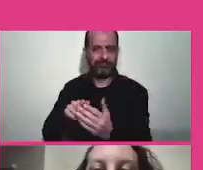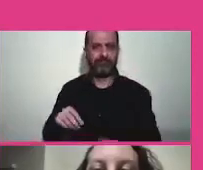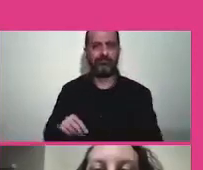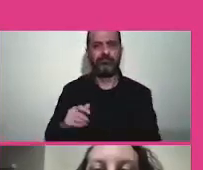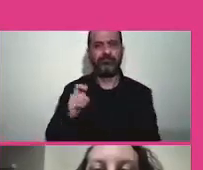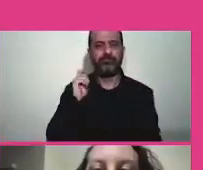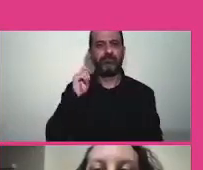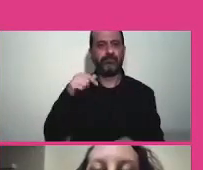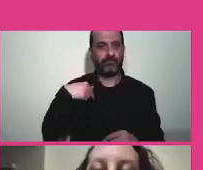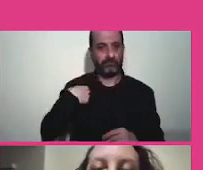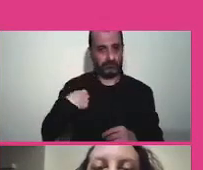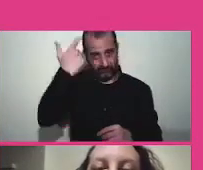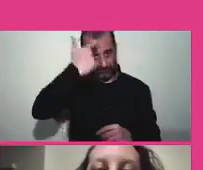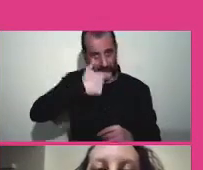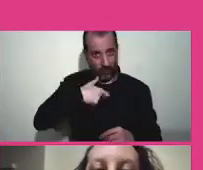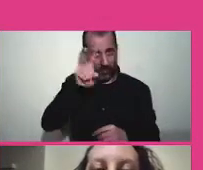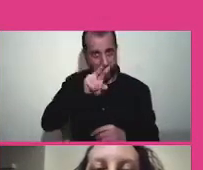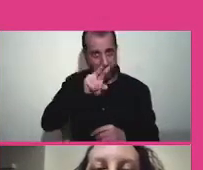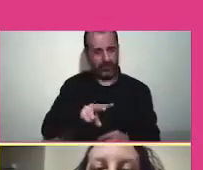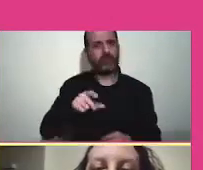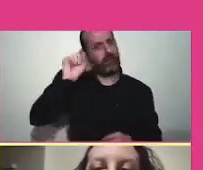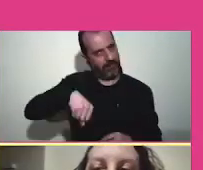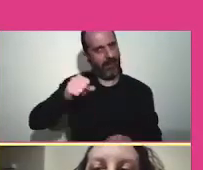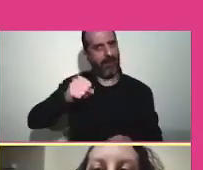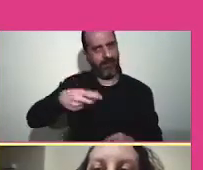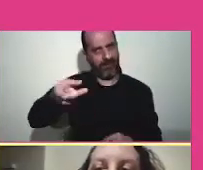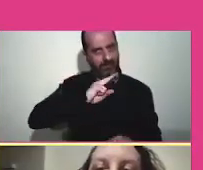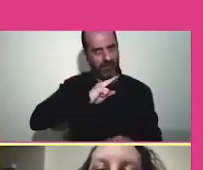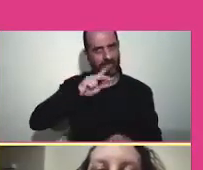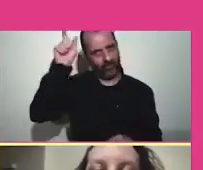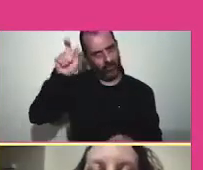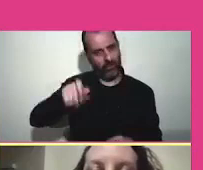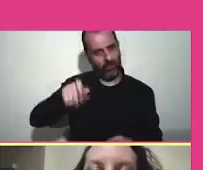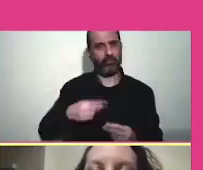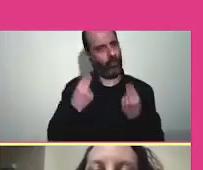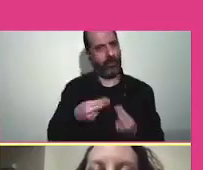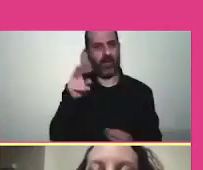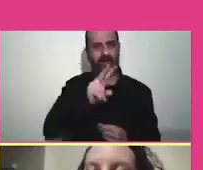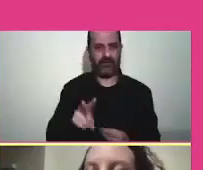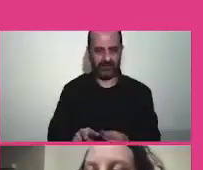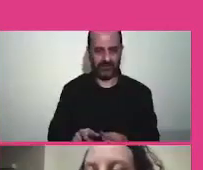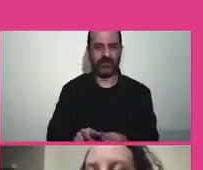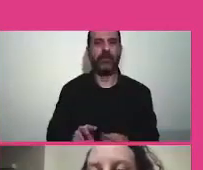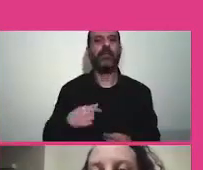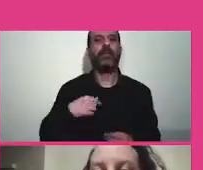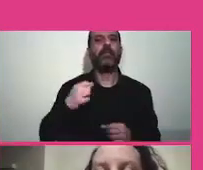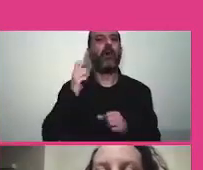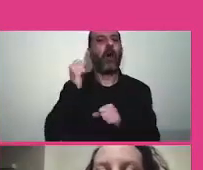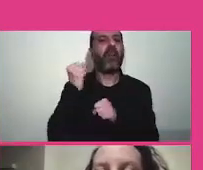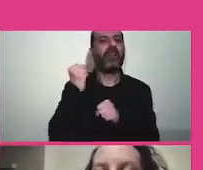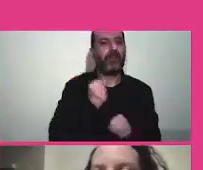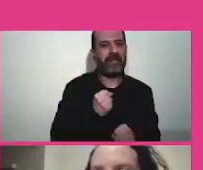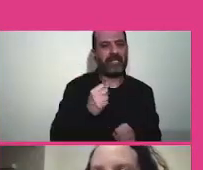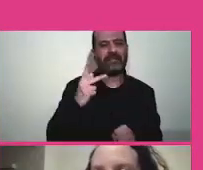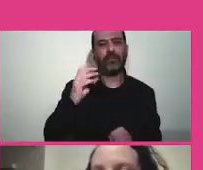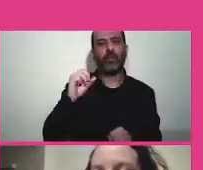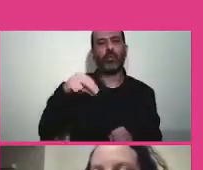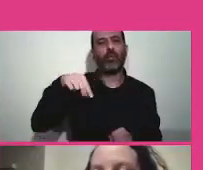Εγώ διαβάσω. Και διάβασέ μας εσύ, μια που το διαβάζεις, ωραία. Ναι. Δημήτρης